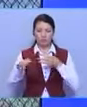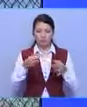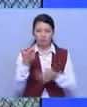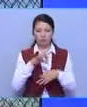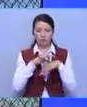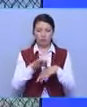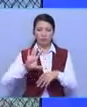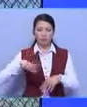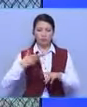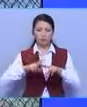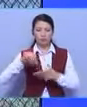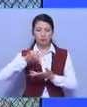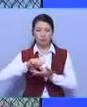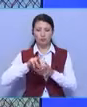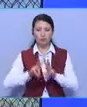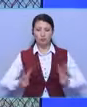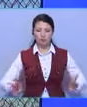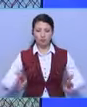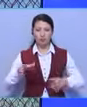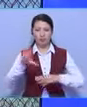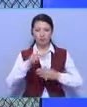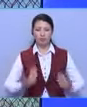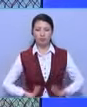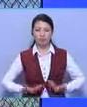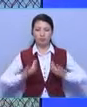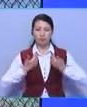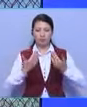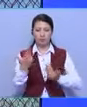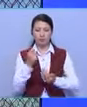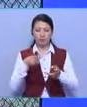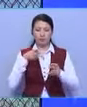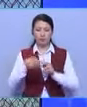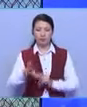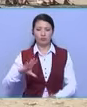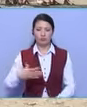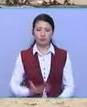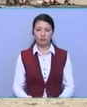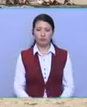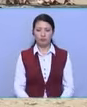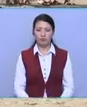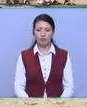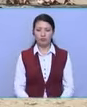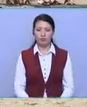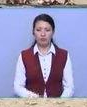Салтанатты шараға қатысқан аудан басшысы жергілікті тұрғындарды құттықтап, газ жүйесінің лентасын қиды.